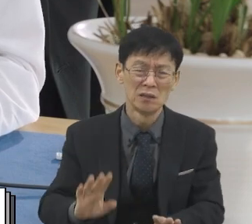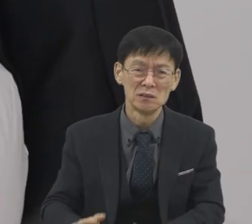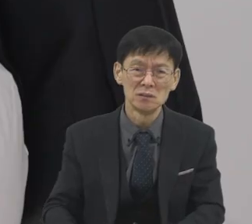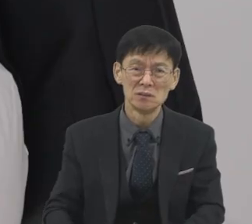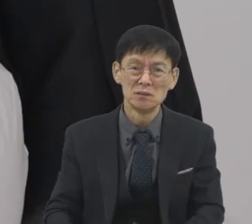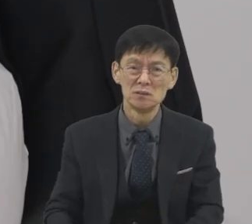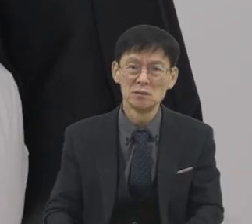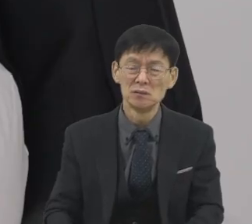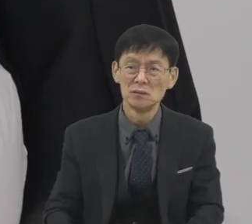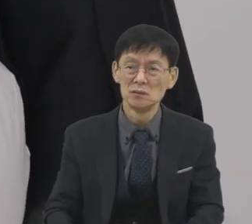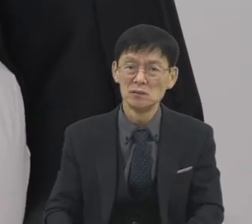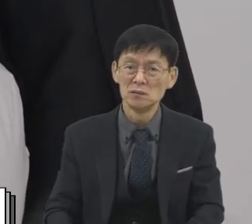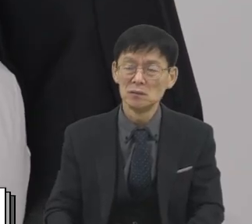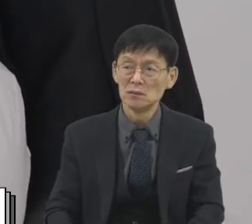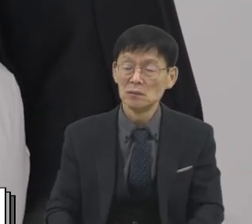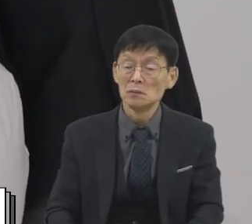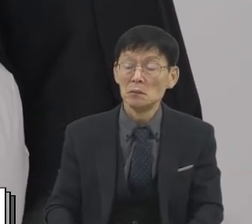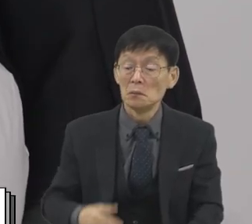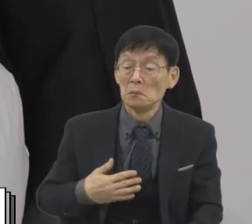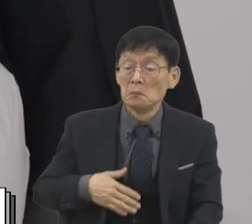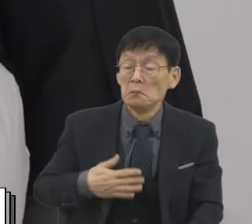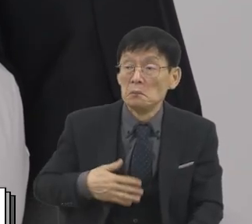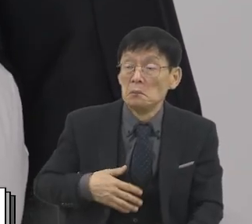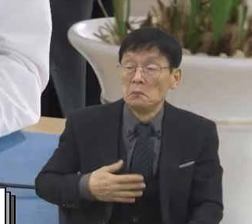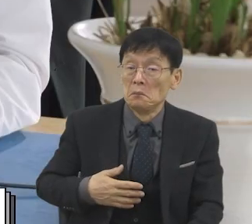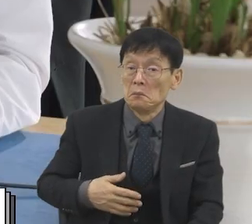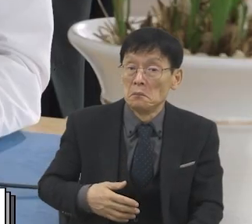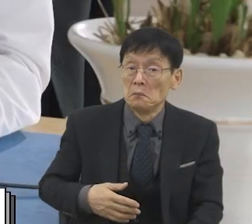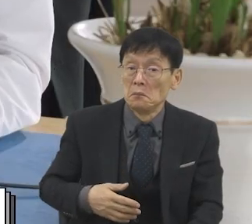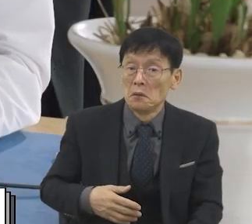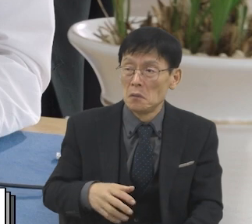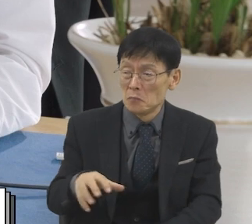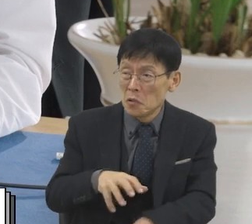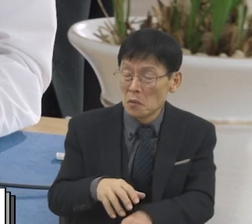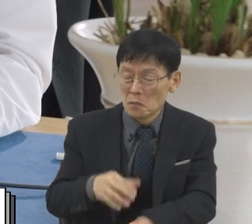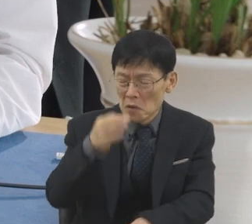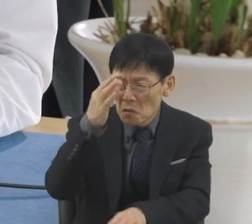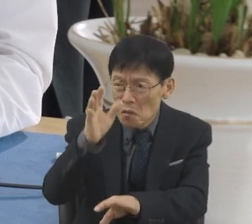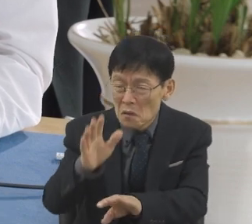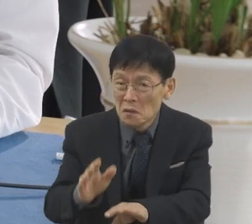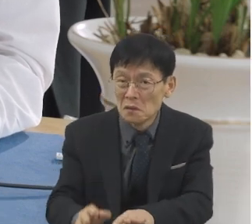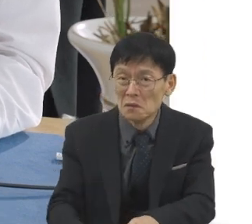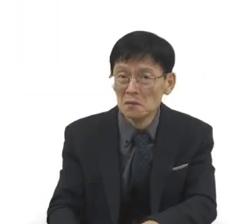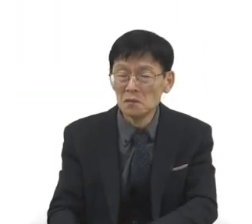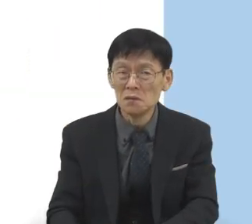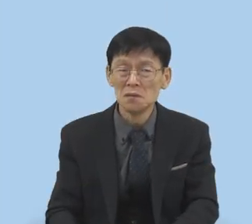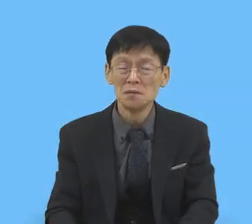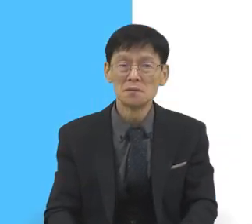알았어. 불편했다면 미안해.